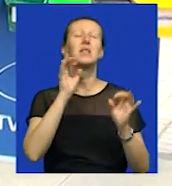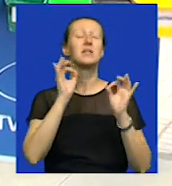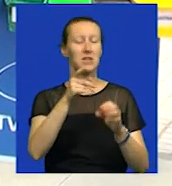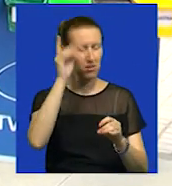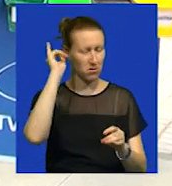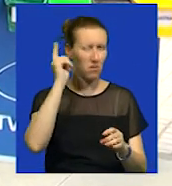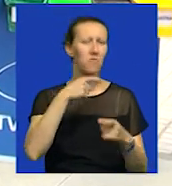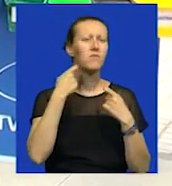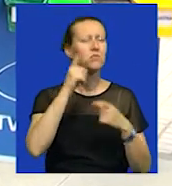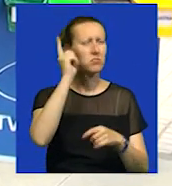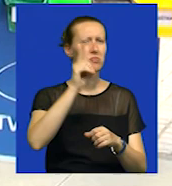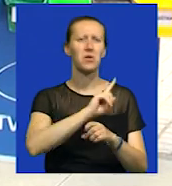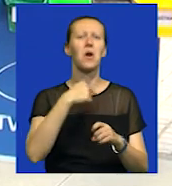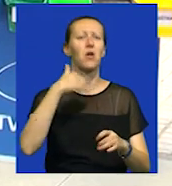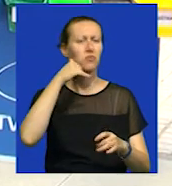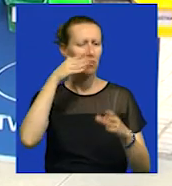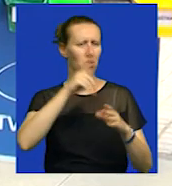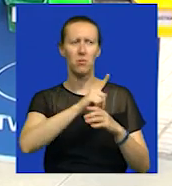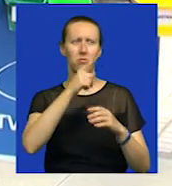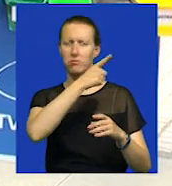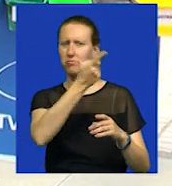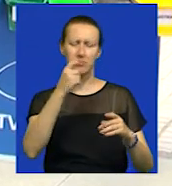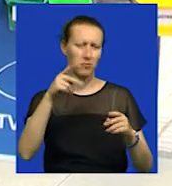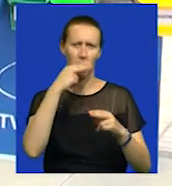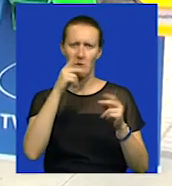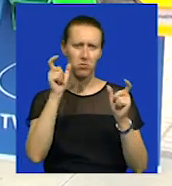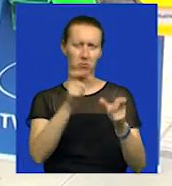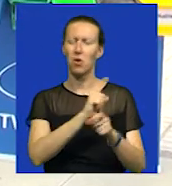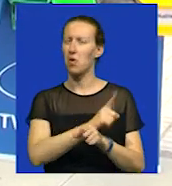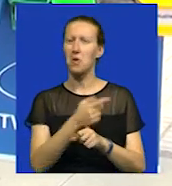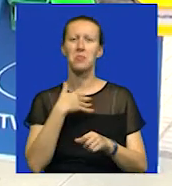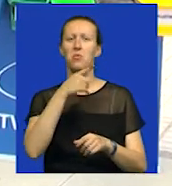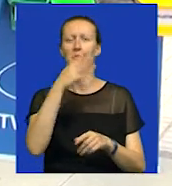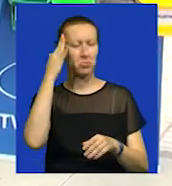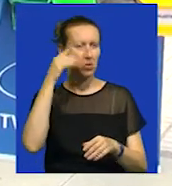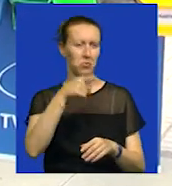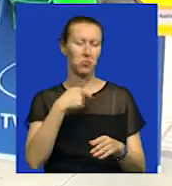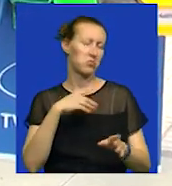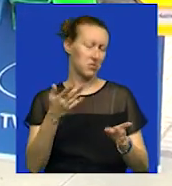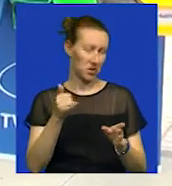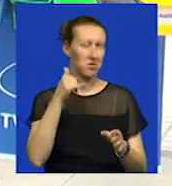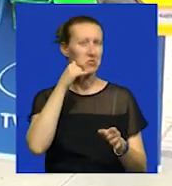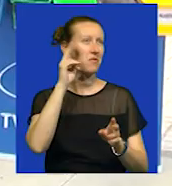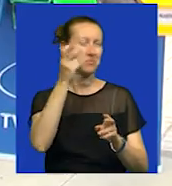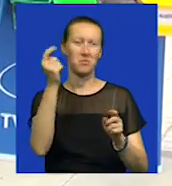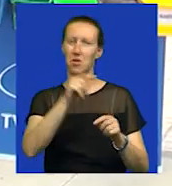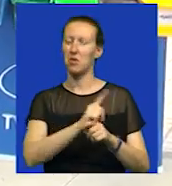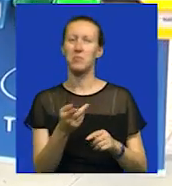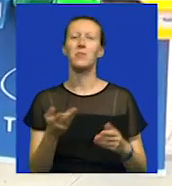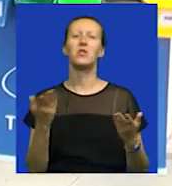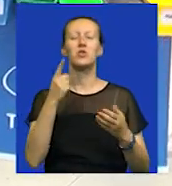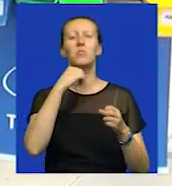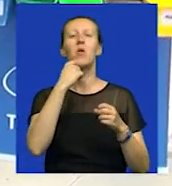sigurno oprala da ga vidite. 100%, pa ja bih zvala komunalca. I gotovo, šta me, nek se on brine o tome, jel tako? Ča